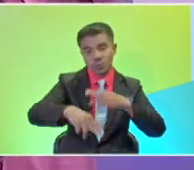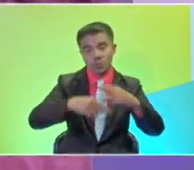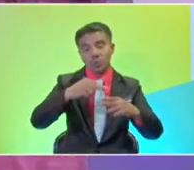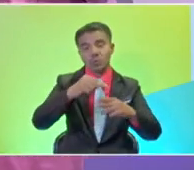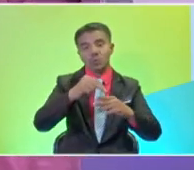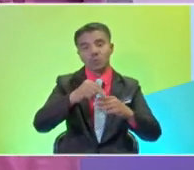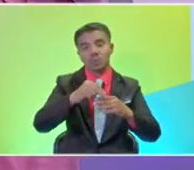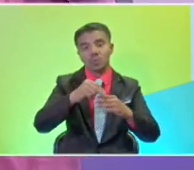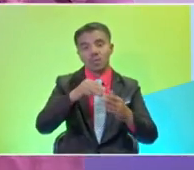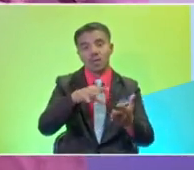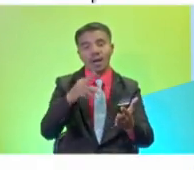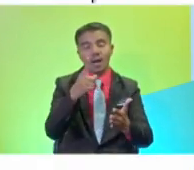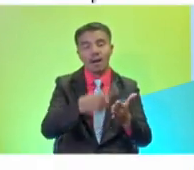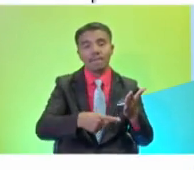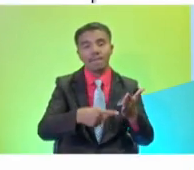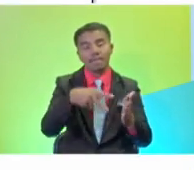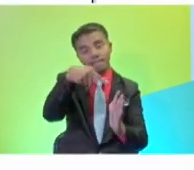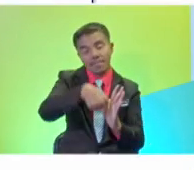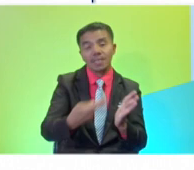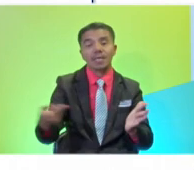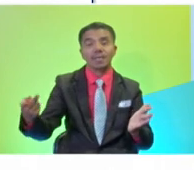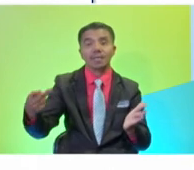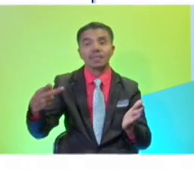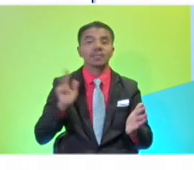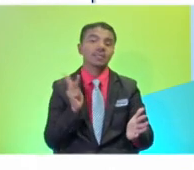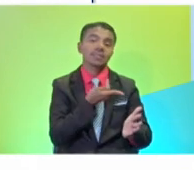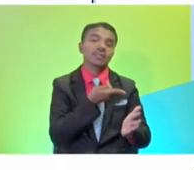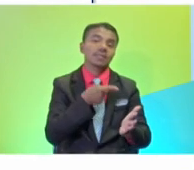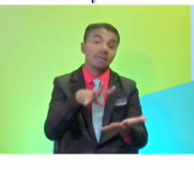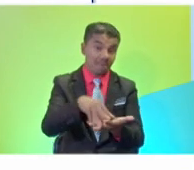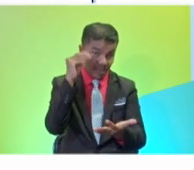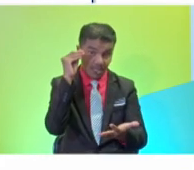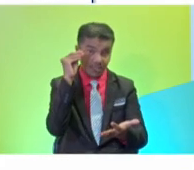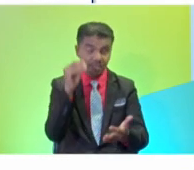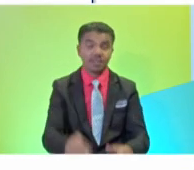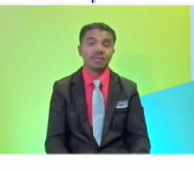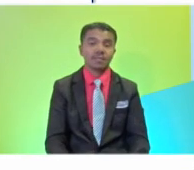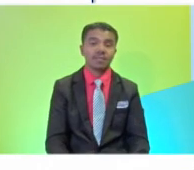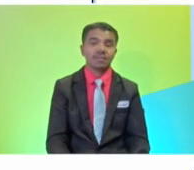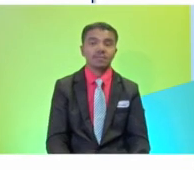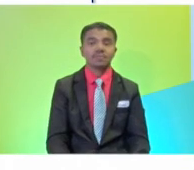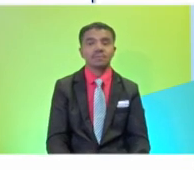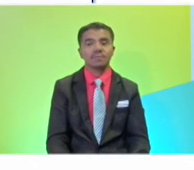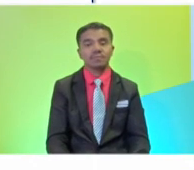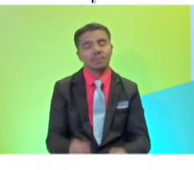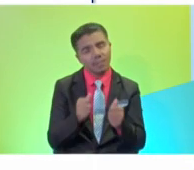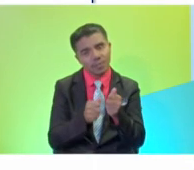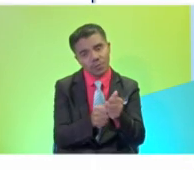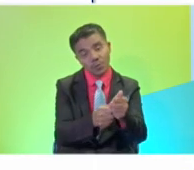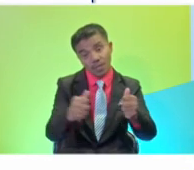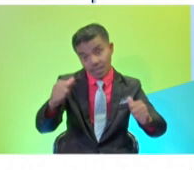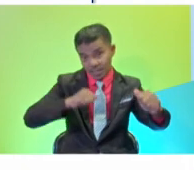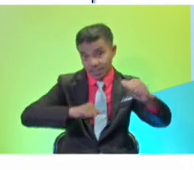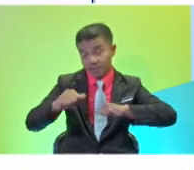mustaw taalum seterusnya laksanakan atanfiz kita akan laksanakan program tersebut mengikut aktiviti pembelajaran yang